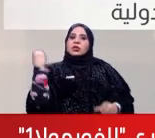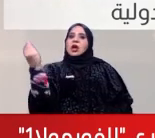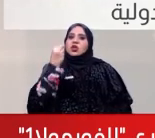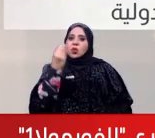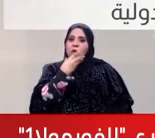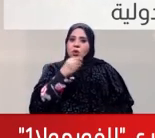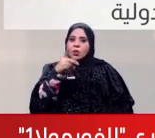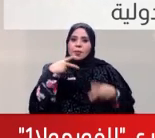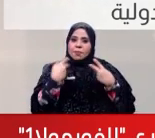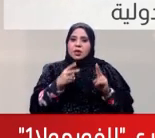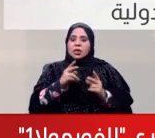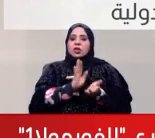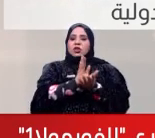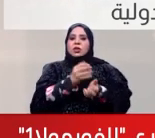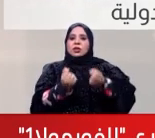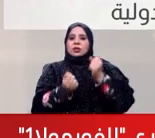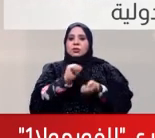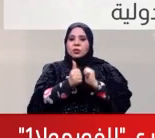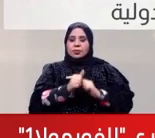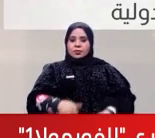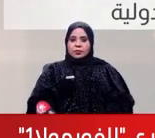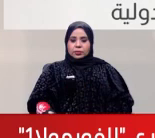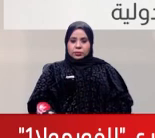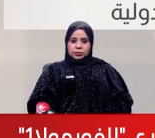رولكس الصخير الكبرى للفورمولا 1.